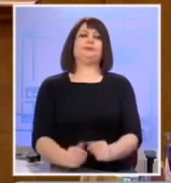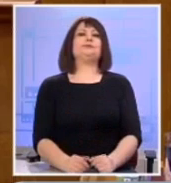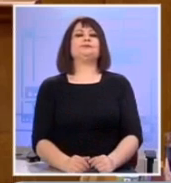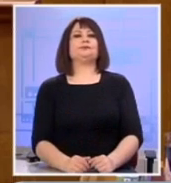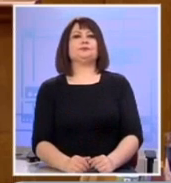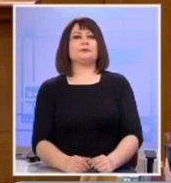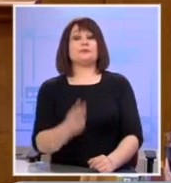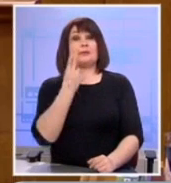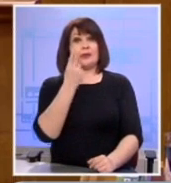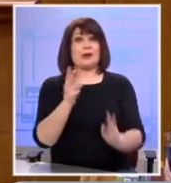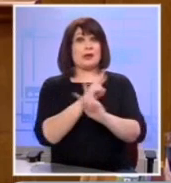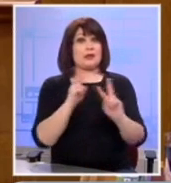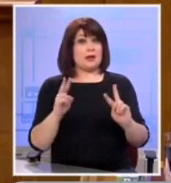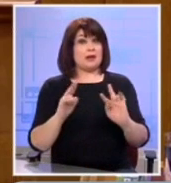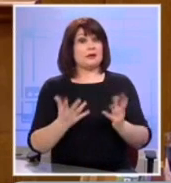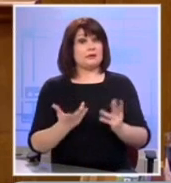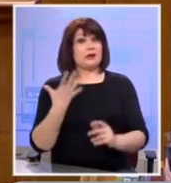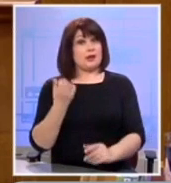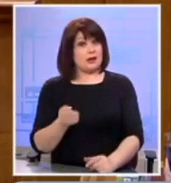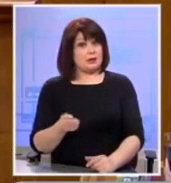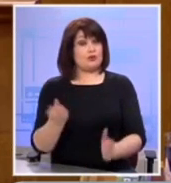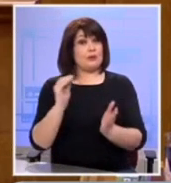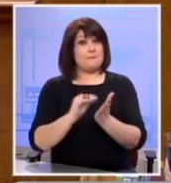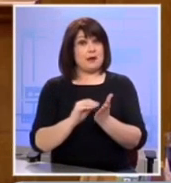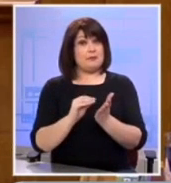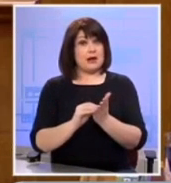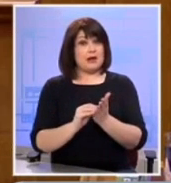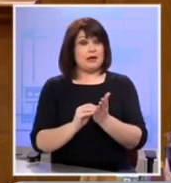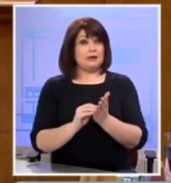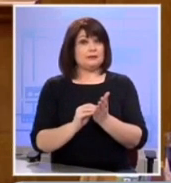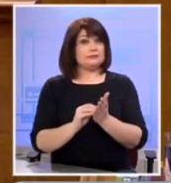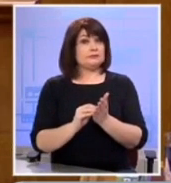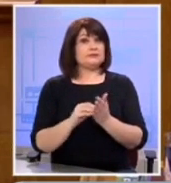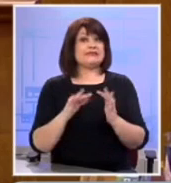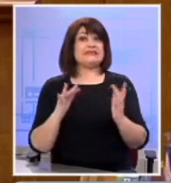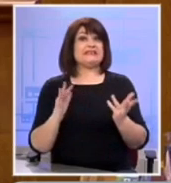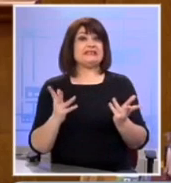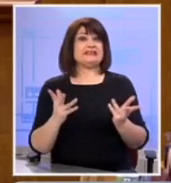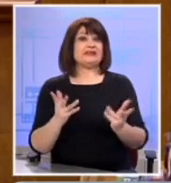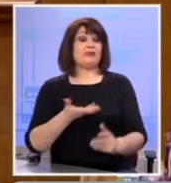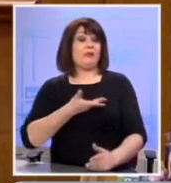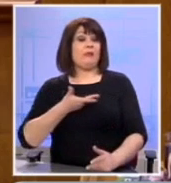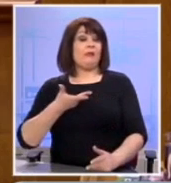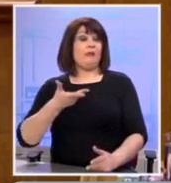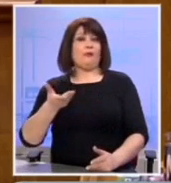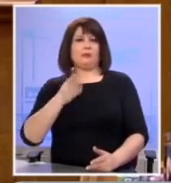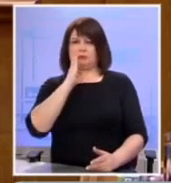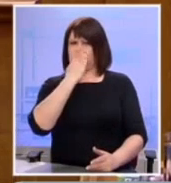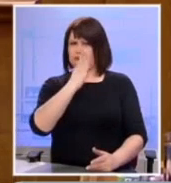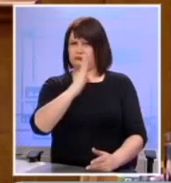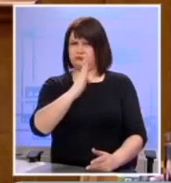Είναι σαφές ότι υπήρξε για μια ακόμα φορά ένα κρεσέντο υποκρισίας και